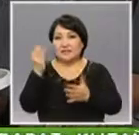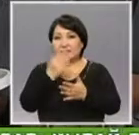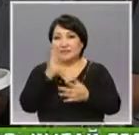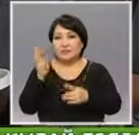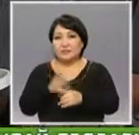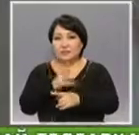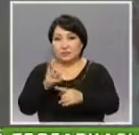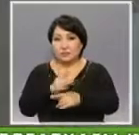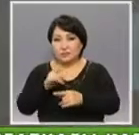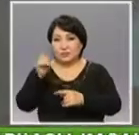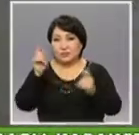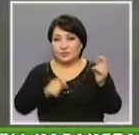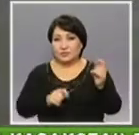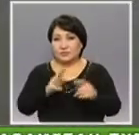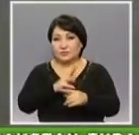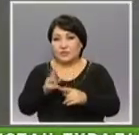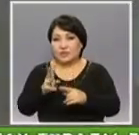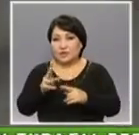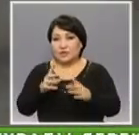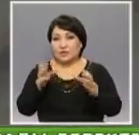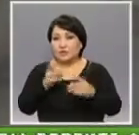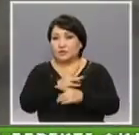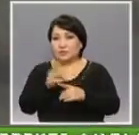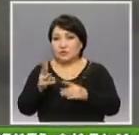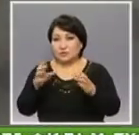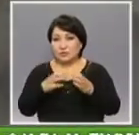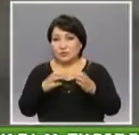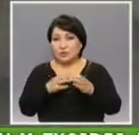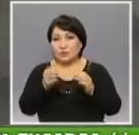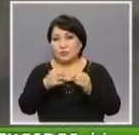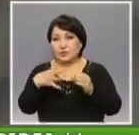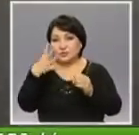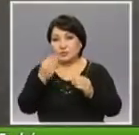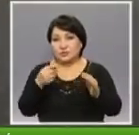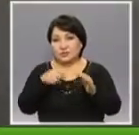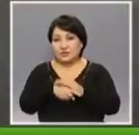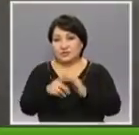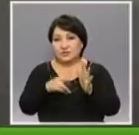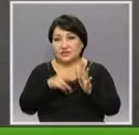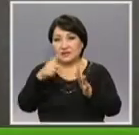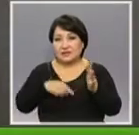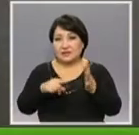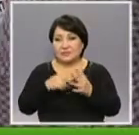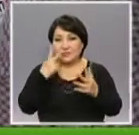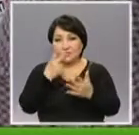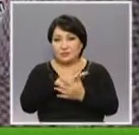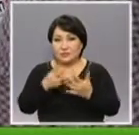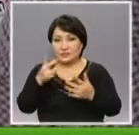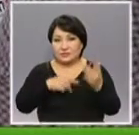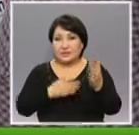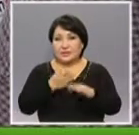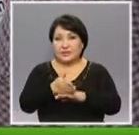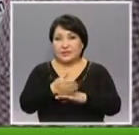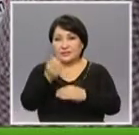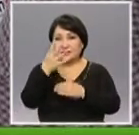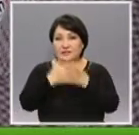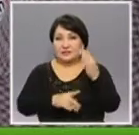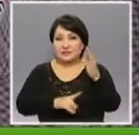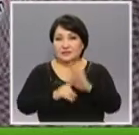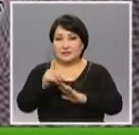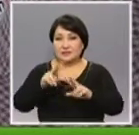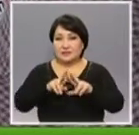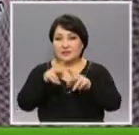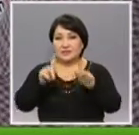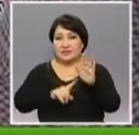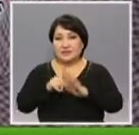асты елінен келген түсірілім тобы 15 күн ішінде біздің жеті қаламызды аралап қайтқан. Сапарын Елордадан бастаған режиссер Орталық Азия елдер